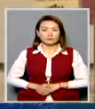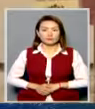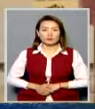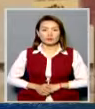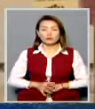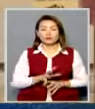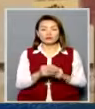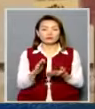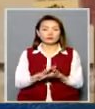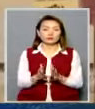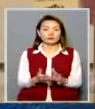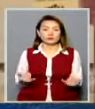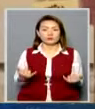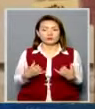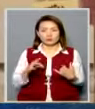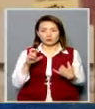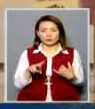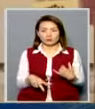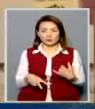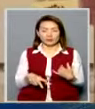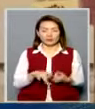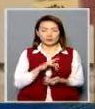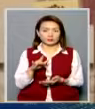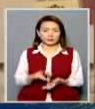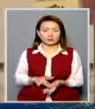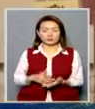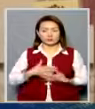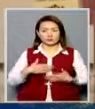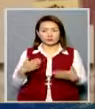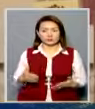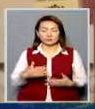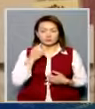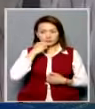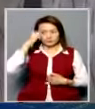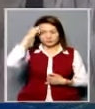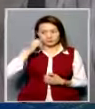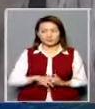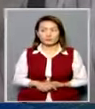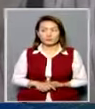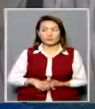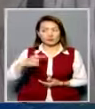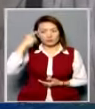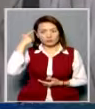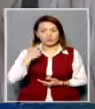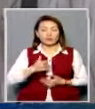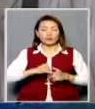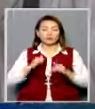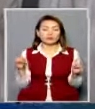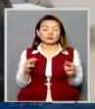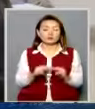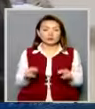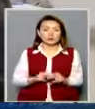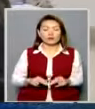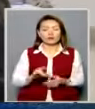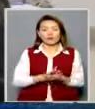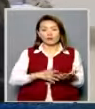шаралардың бәрін ұйымдастырып атқан облыстық әдістемелік орталыққа үлкен алғысымызды айтамыз. Біліктілікті артыру курсына келген мұғалімдер